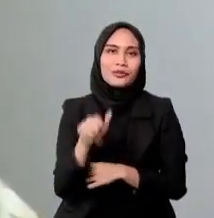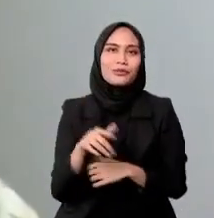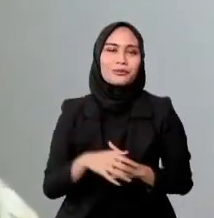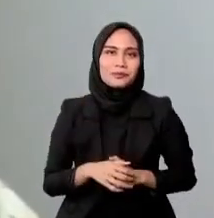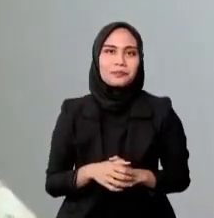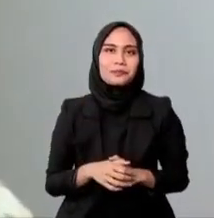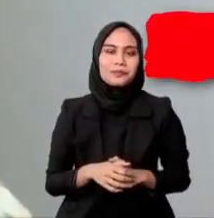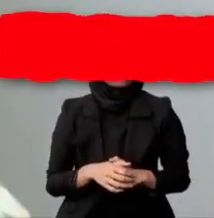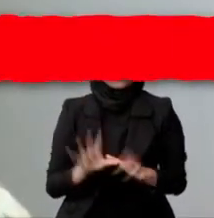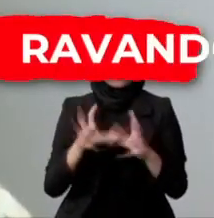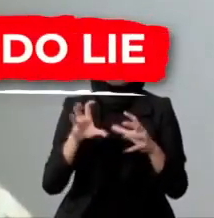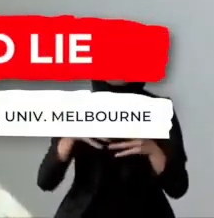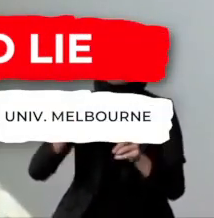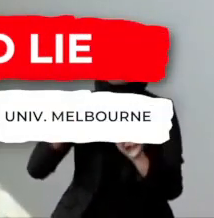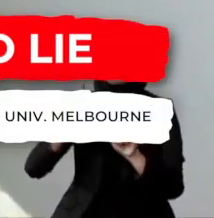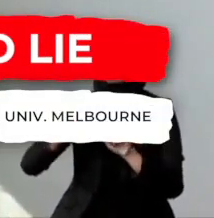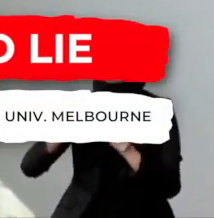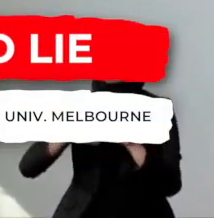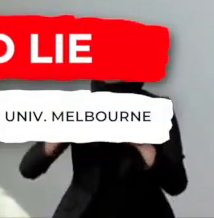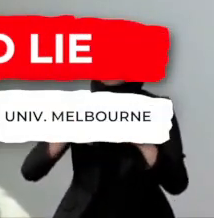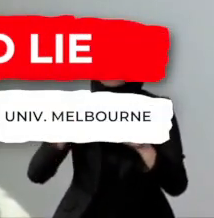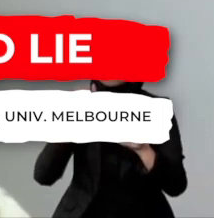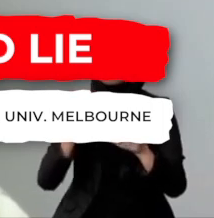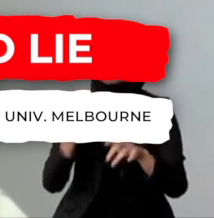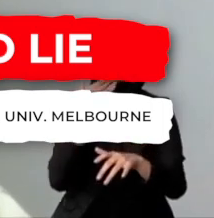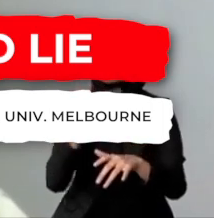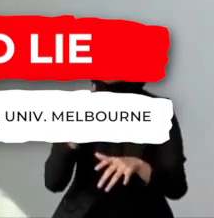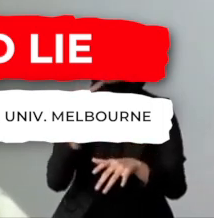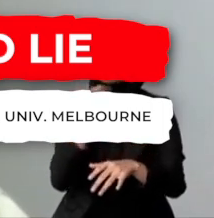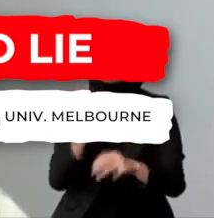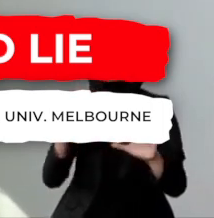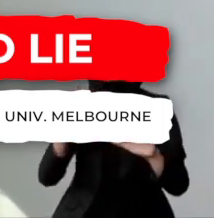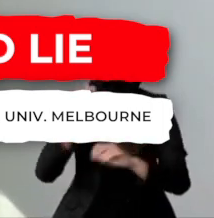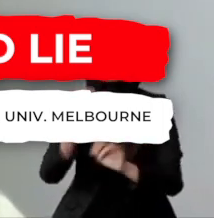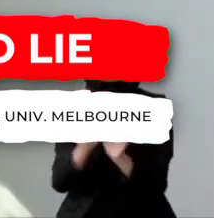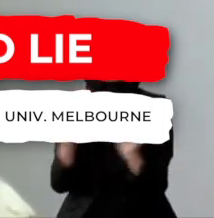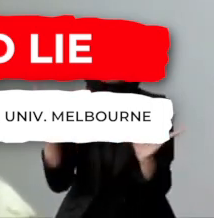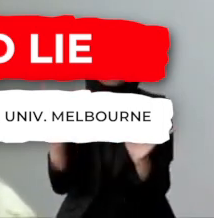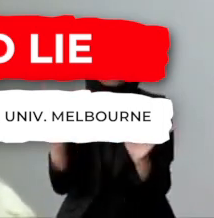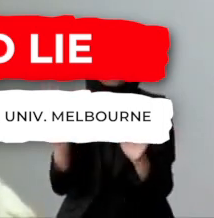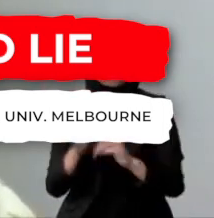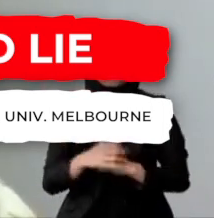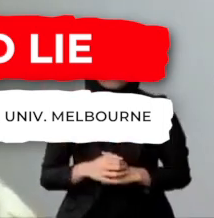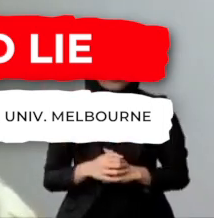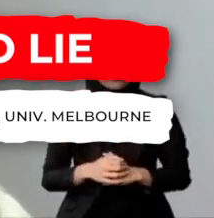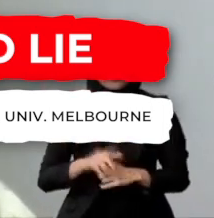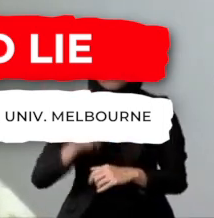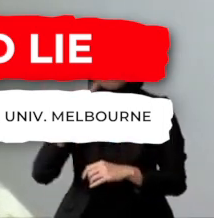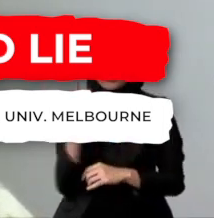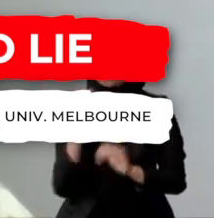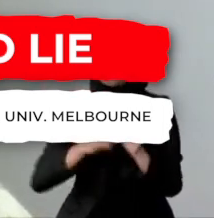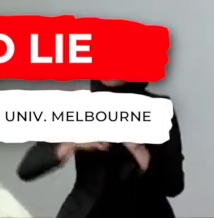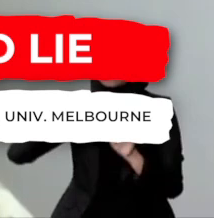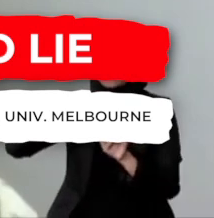beberapa kelompok etnis mereka memiliki penanggulangan yang berbeda untuk menanggulangi flu Spanyol tersebut. Dan salah satu yang paling unik